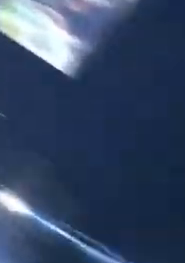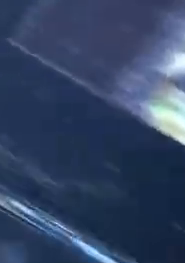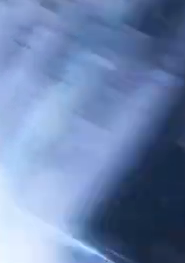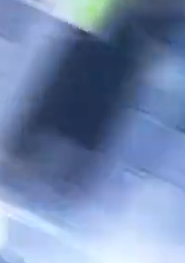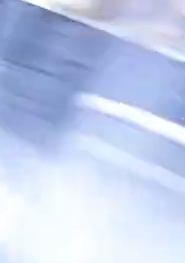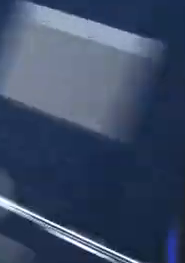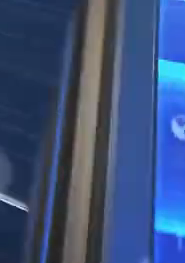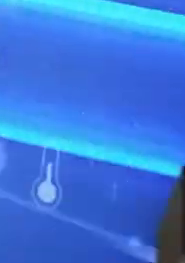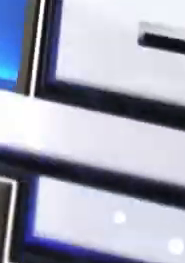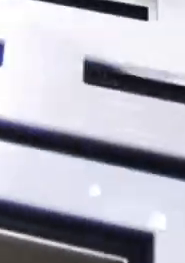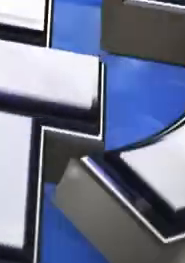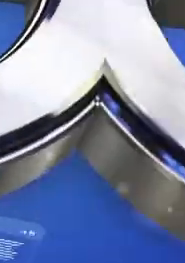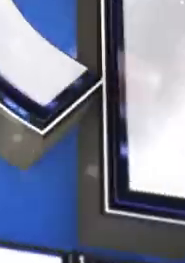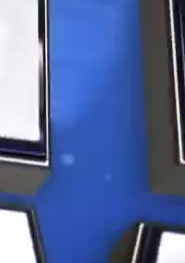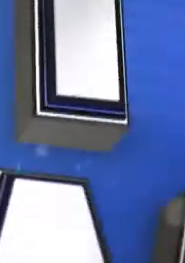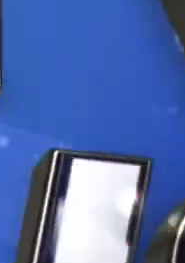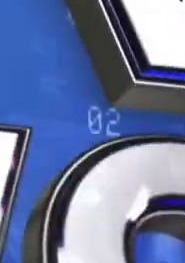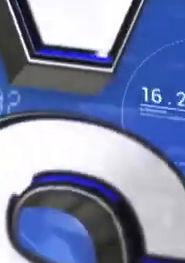으